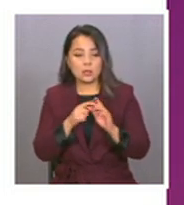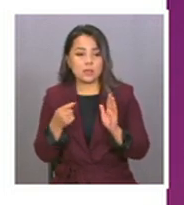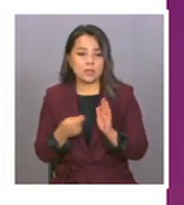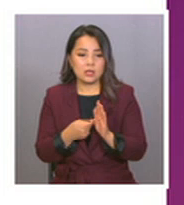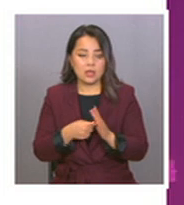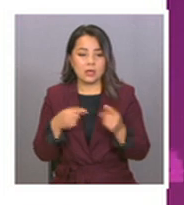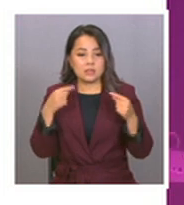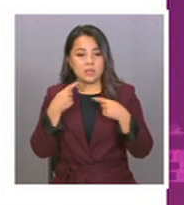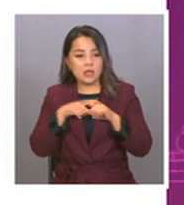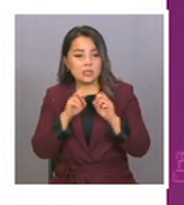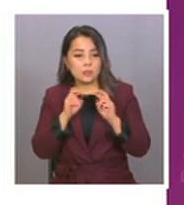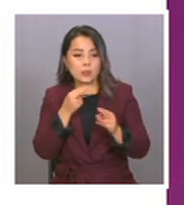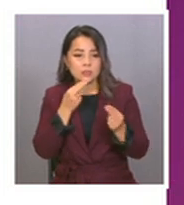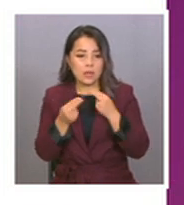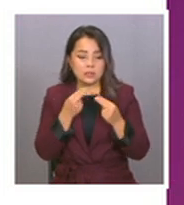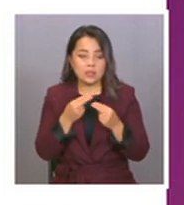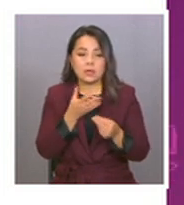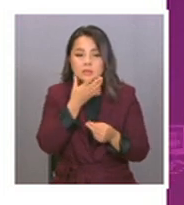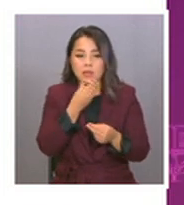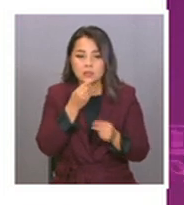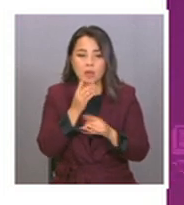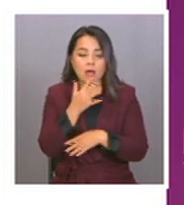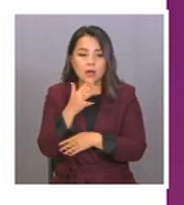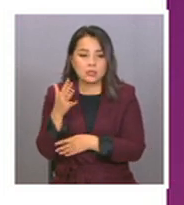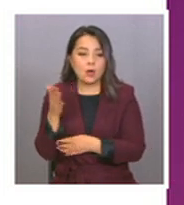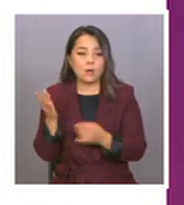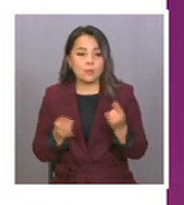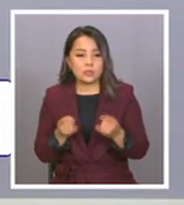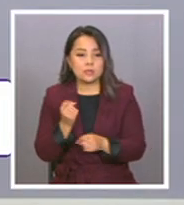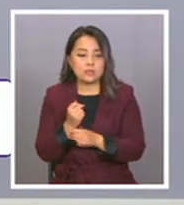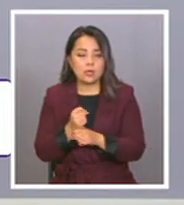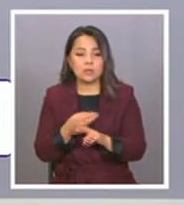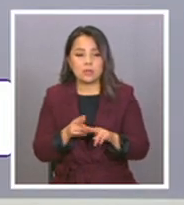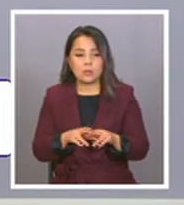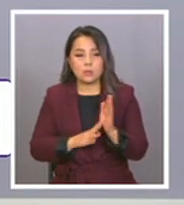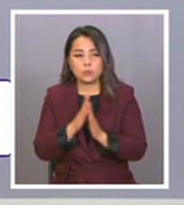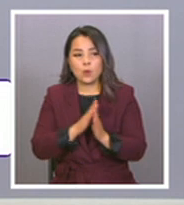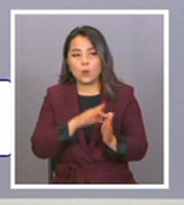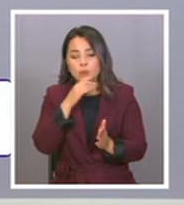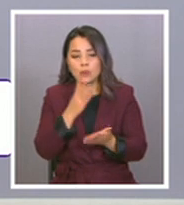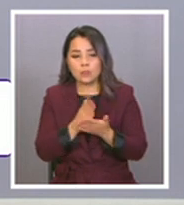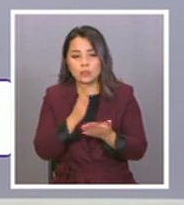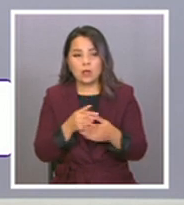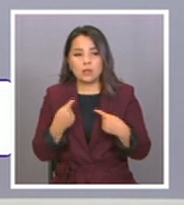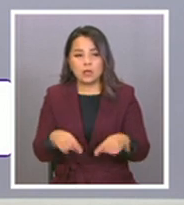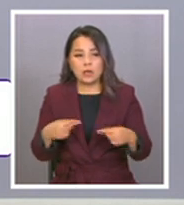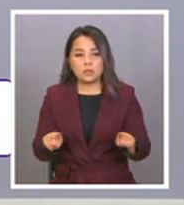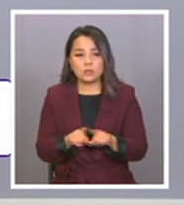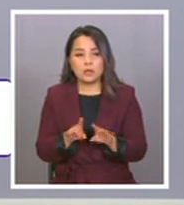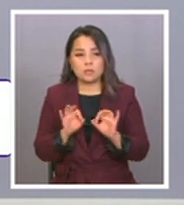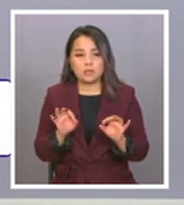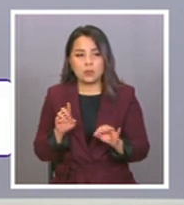техникалық, тағамдық, сәндік сонымен қатар ағашты бұталы өсімдіктер көп. Әртүрлі түрлерді сипаттауда